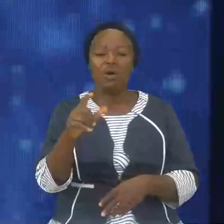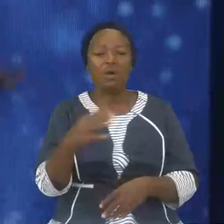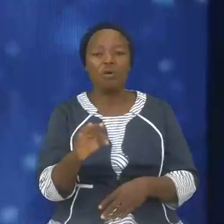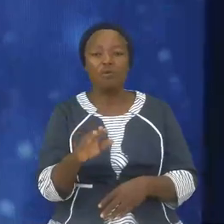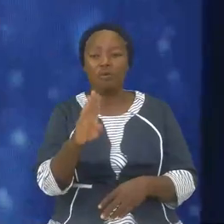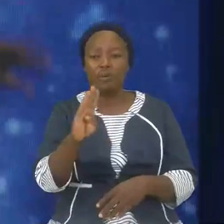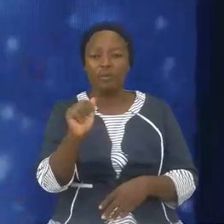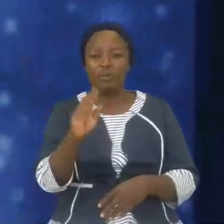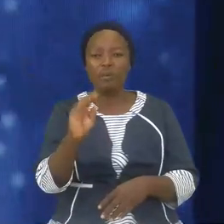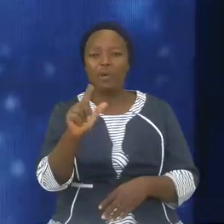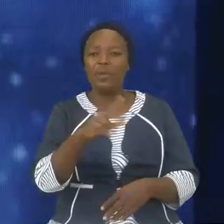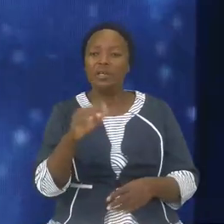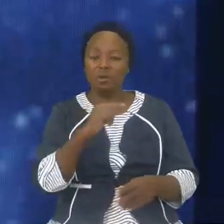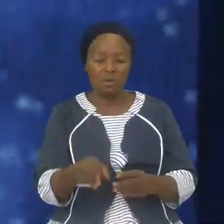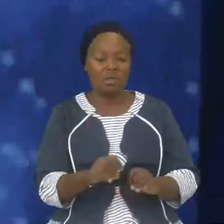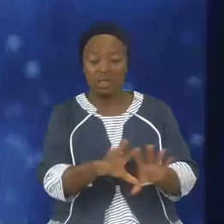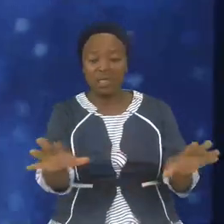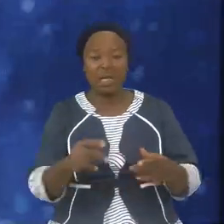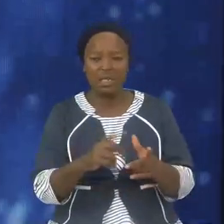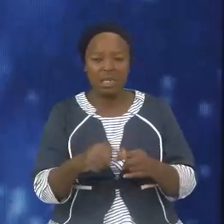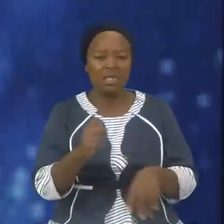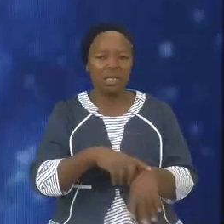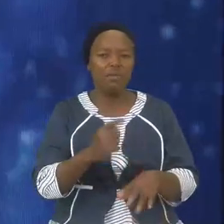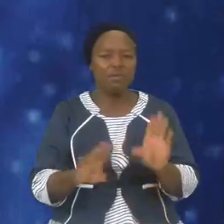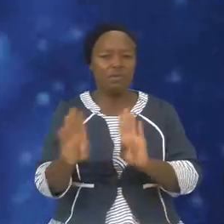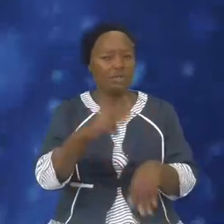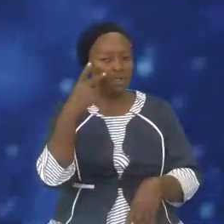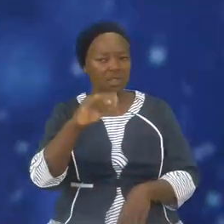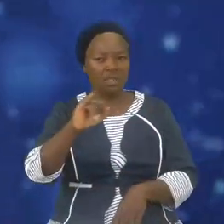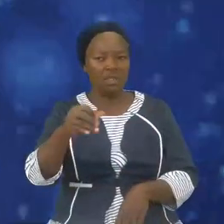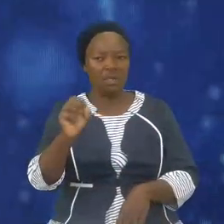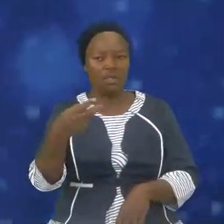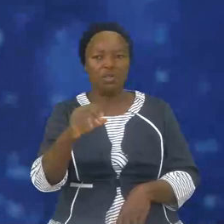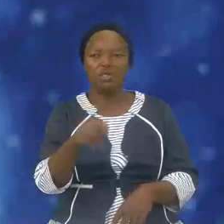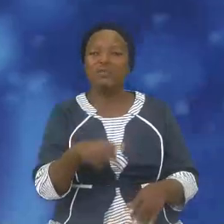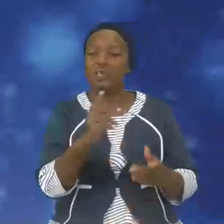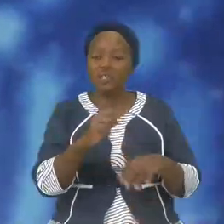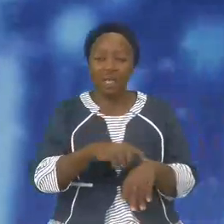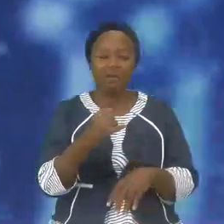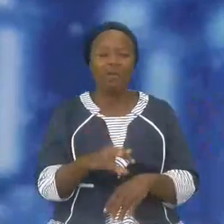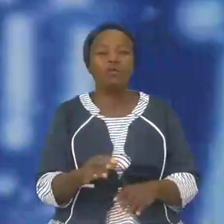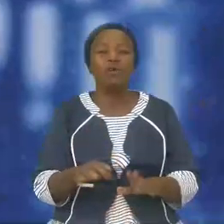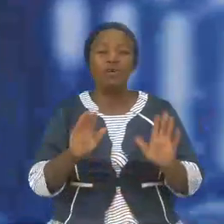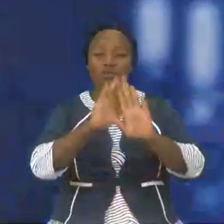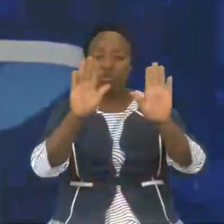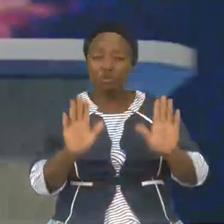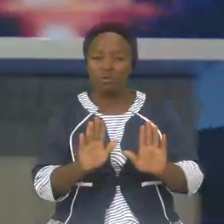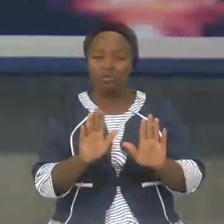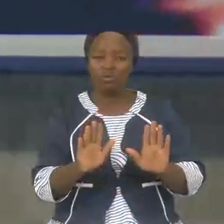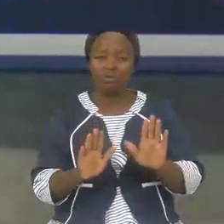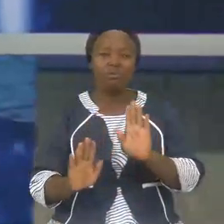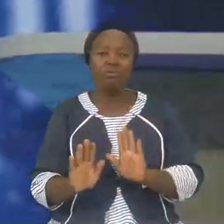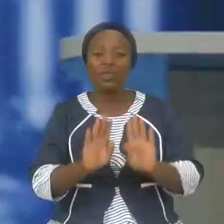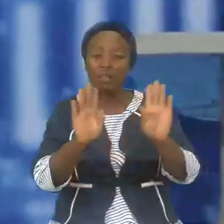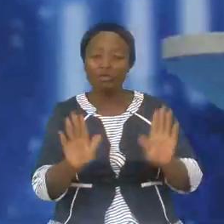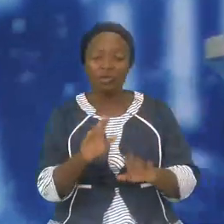bâti la tour de Babel, ils étaient tous dispersés, un temps de détresse, de Joseph,